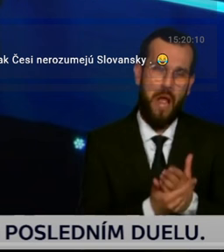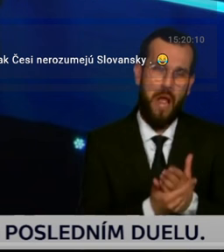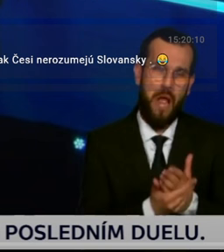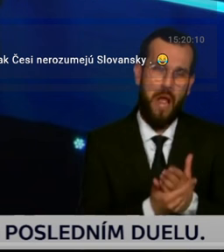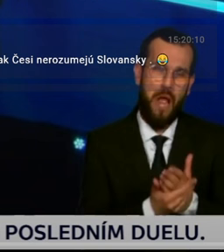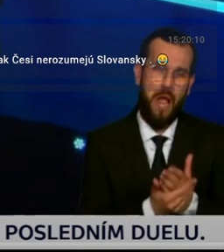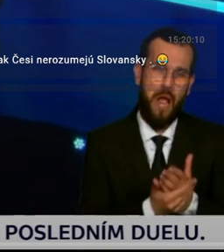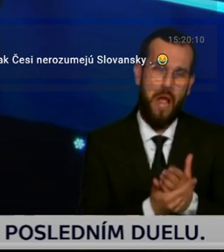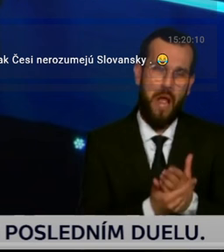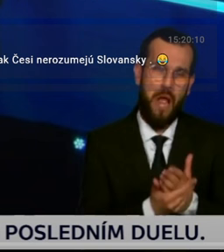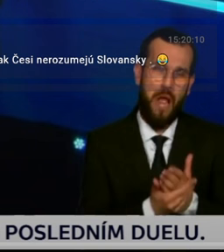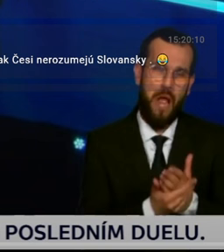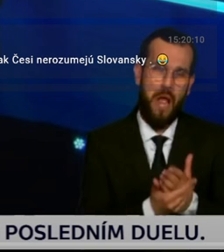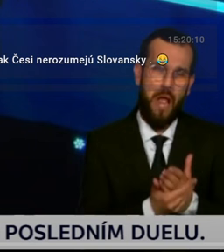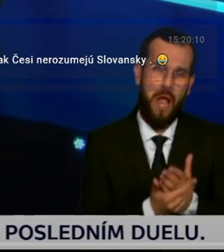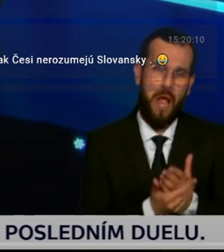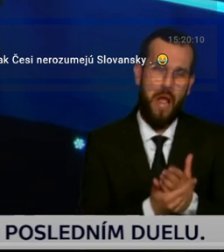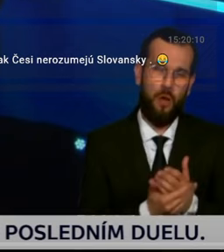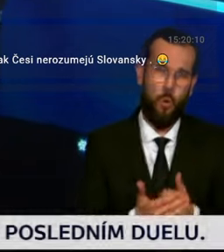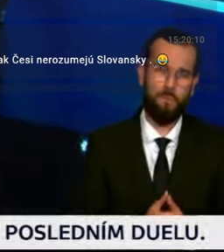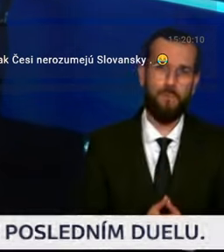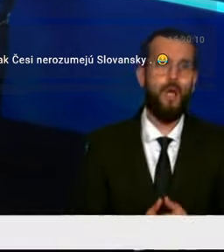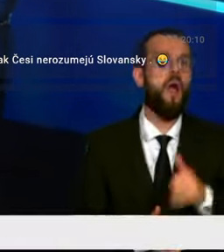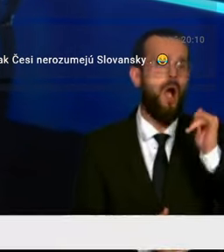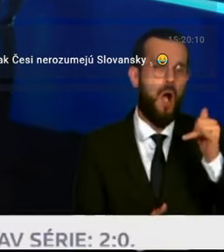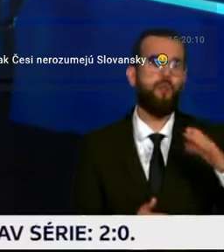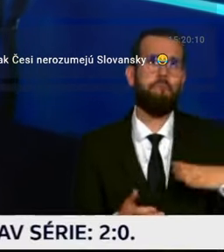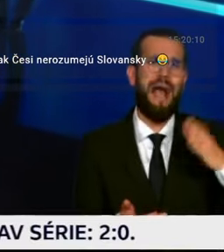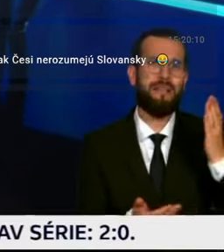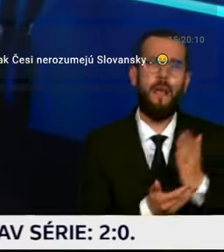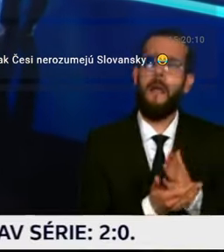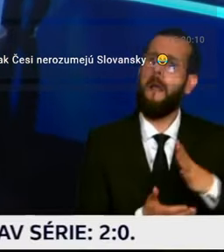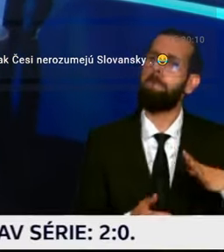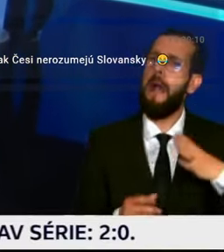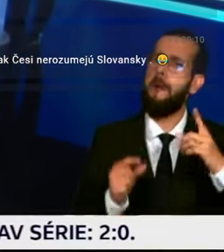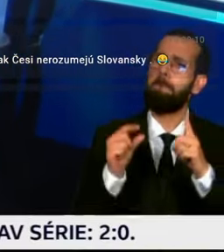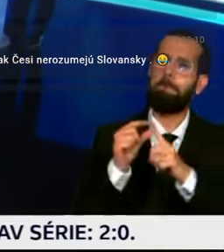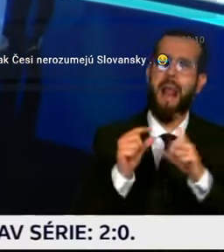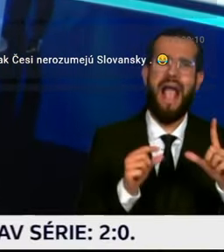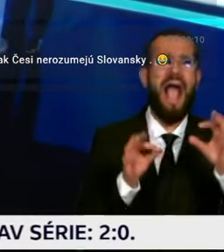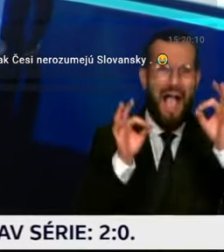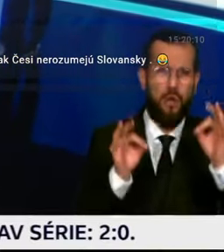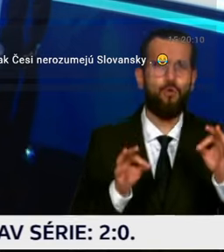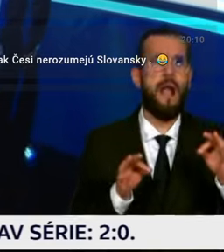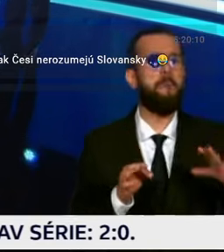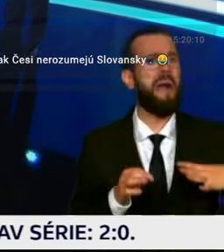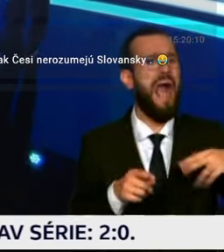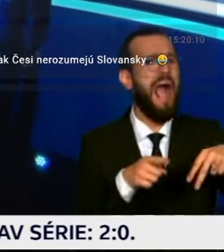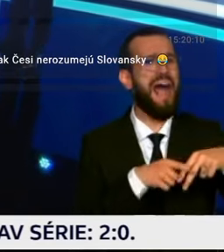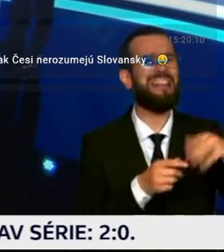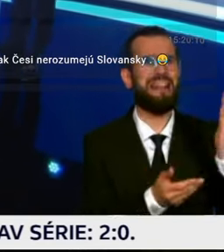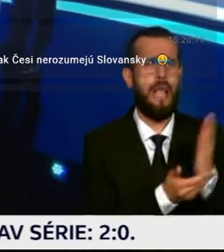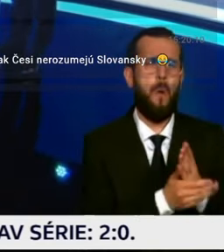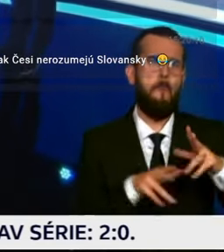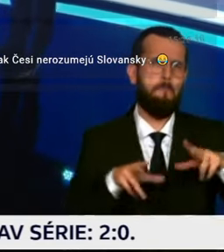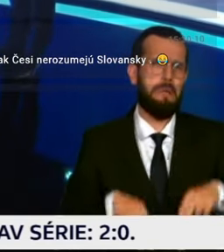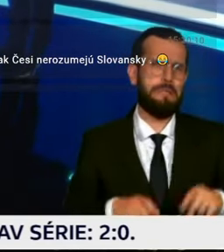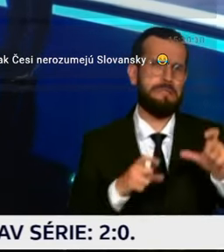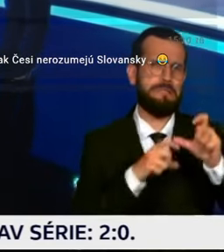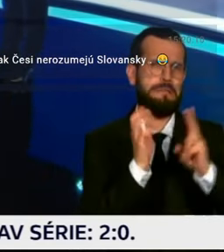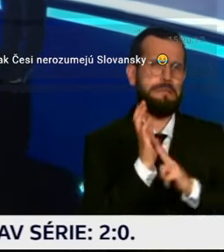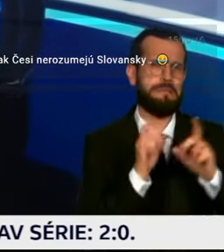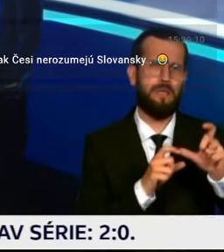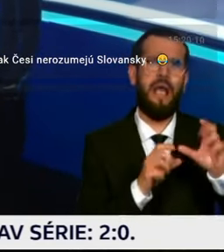to stačí Danko pán Pellegrini práve Andrej Danko predseda SNS však ešte v